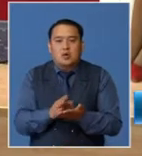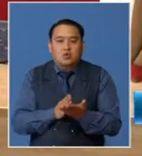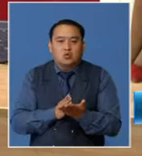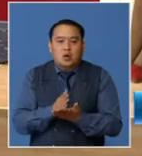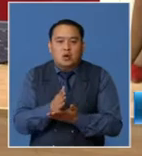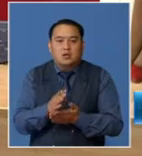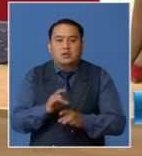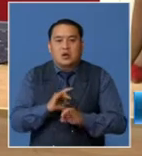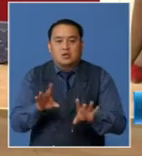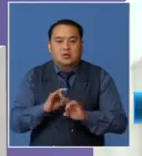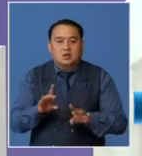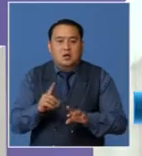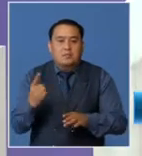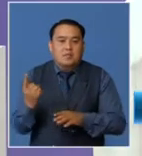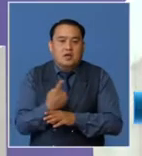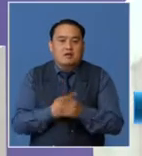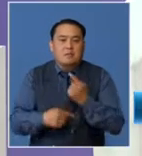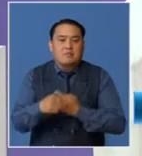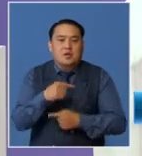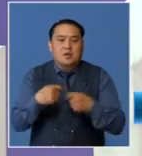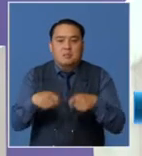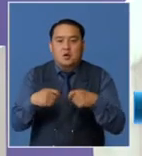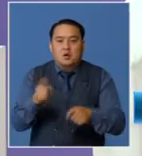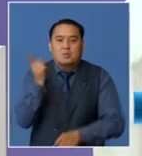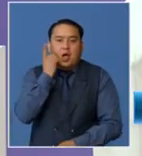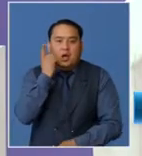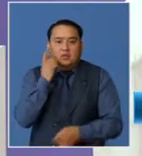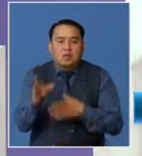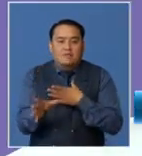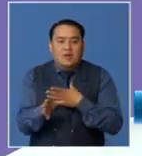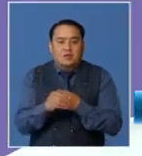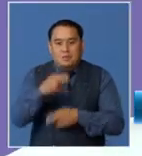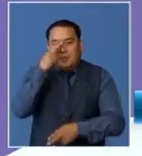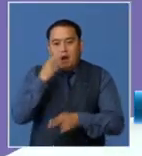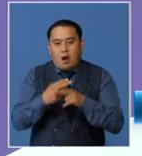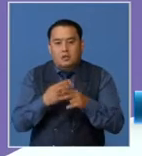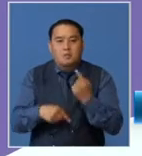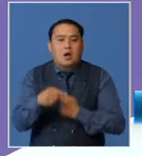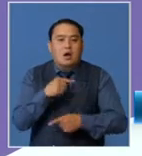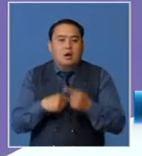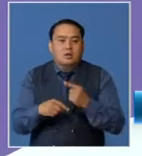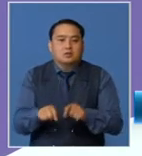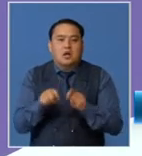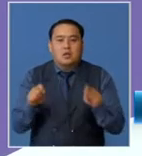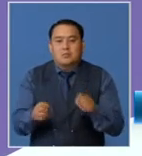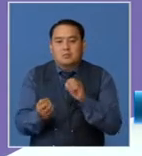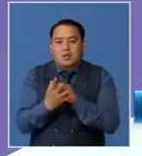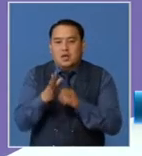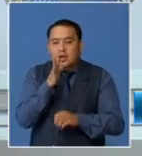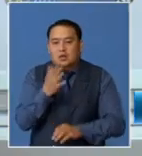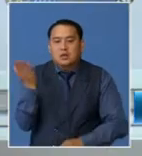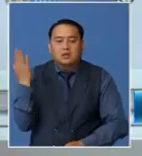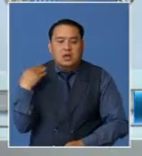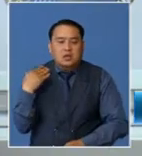целеустремленность, признается Айнур. Первый бизнес по продаже мобильных телефонов совместно со своим братом. Предприниматель основала еще 15 лет